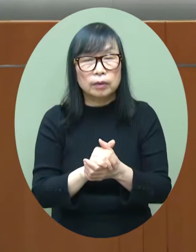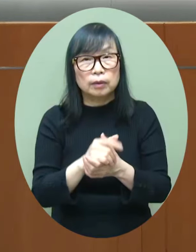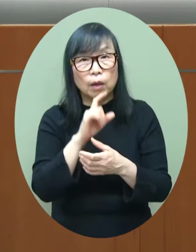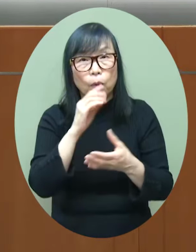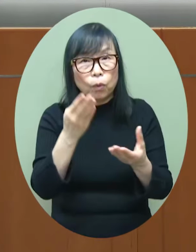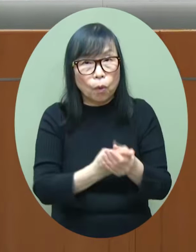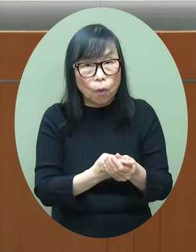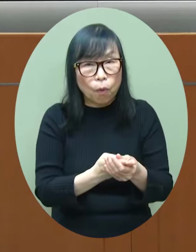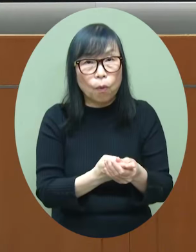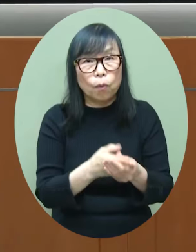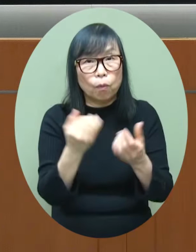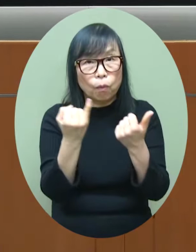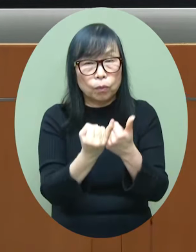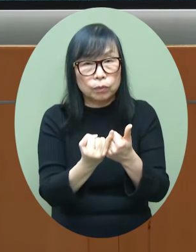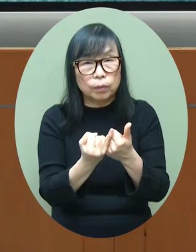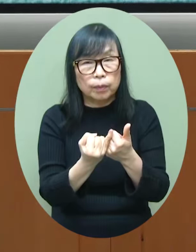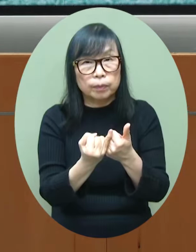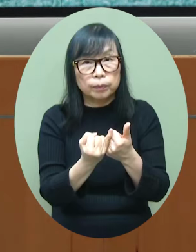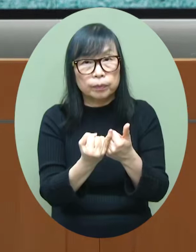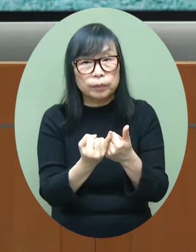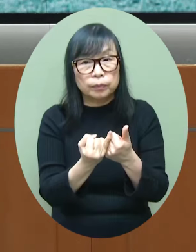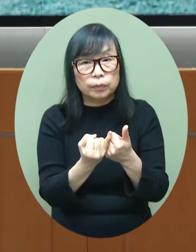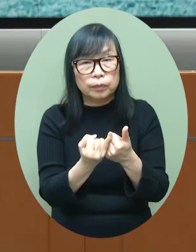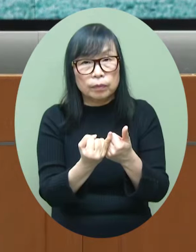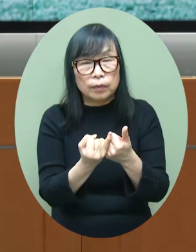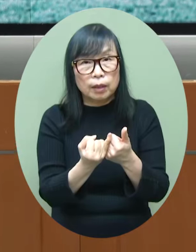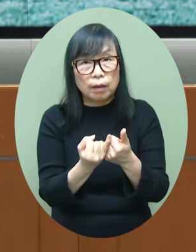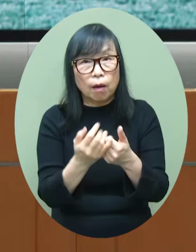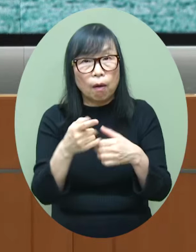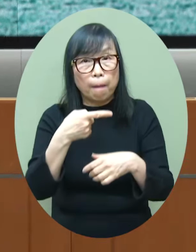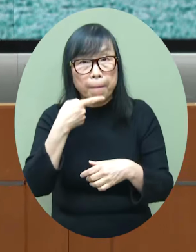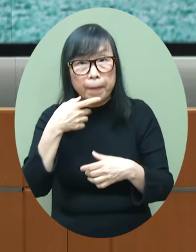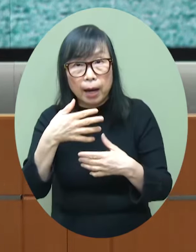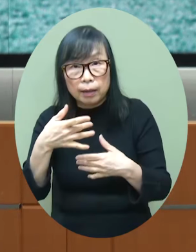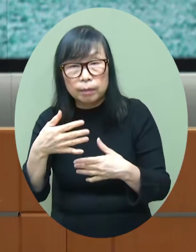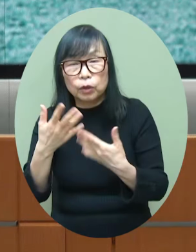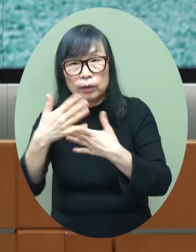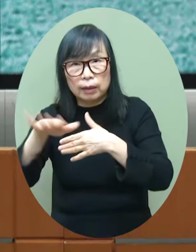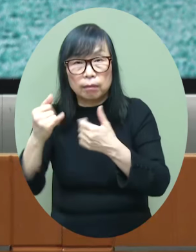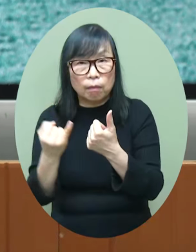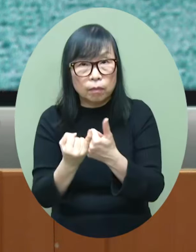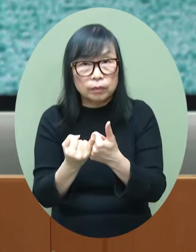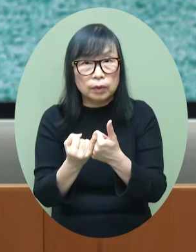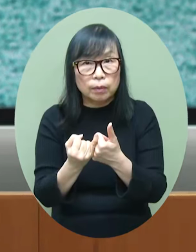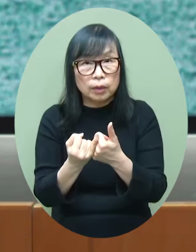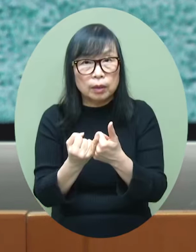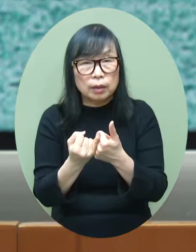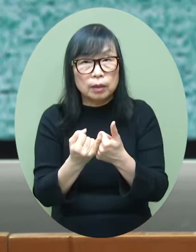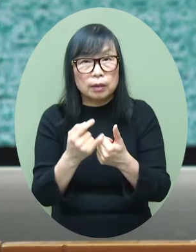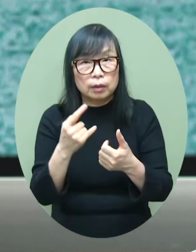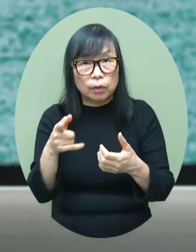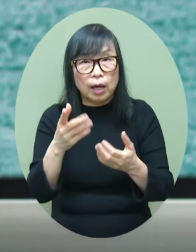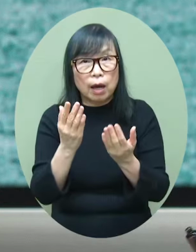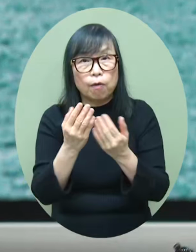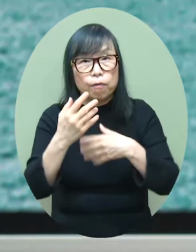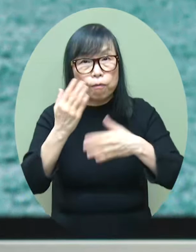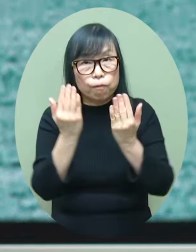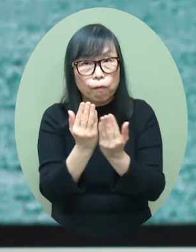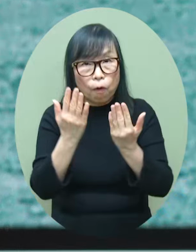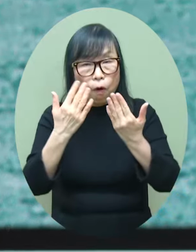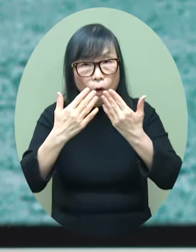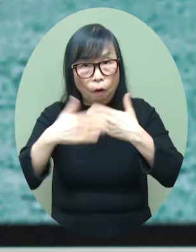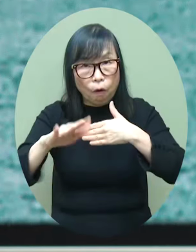案嘅學生咧，佢哋所屬班級咧，其他學生咧。有冇需要佢哋喺譬如課外活動上面